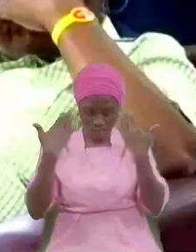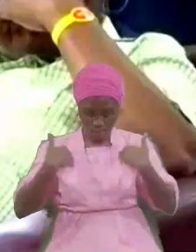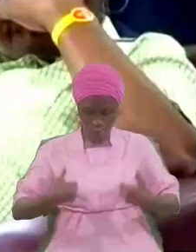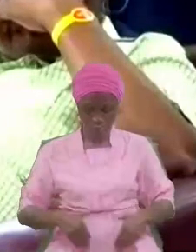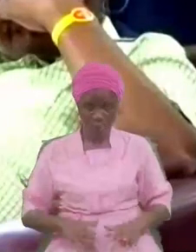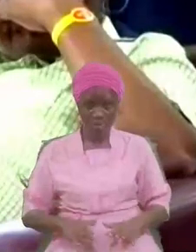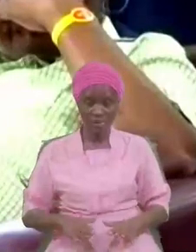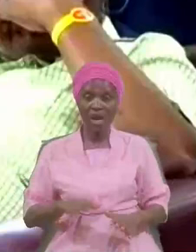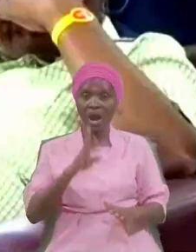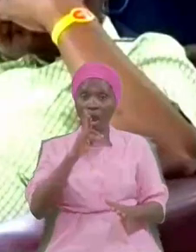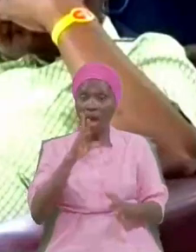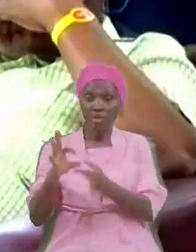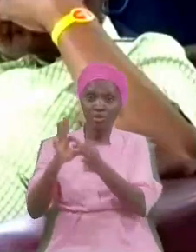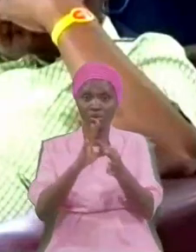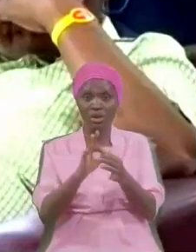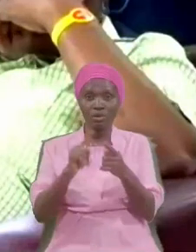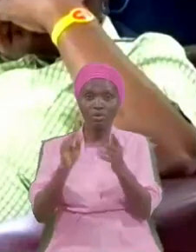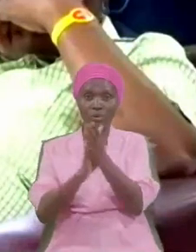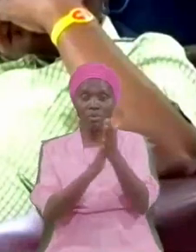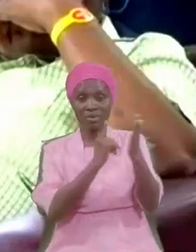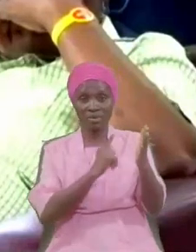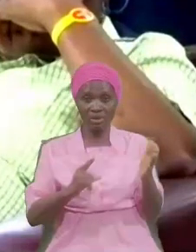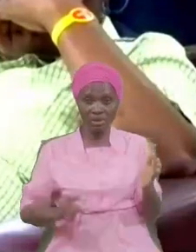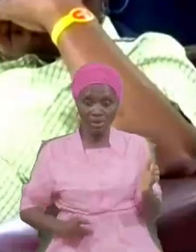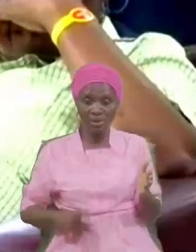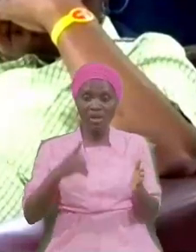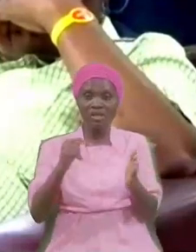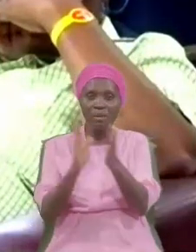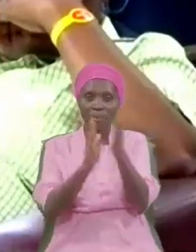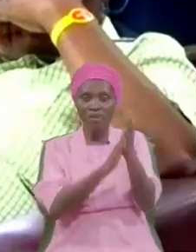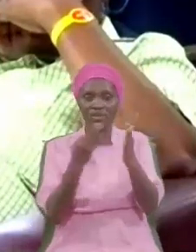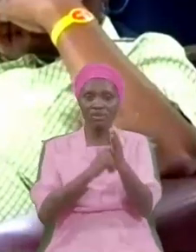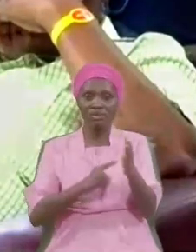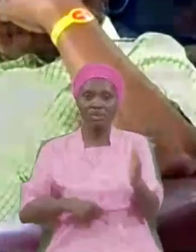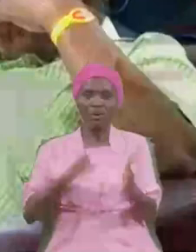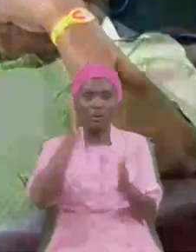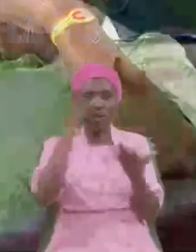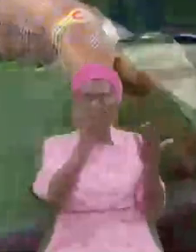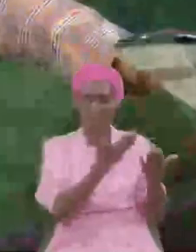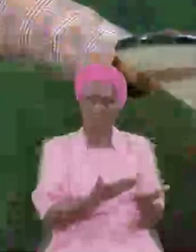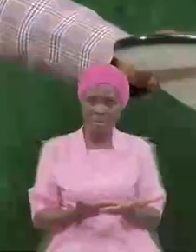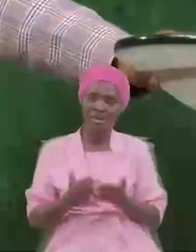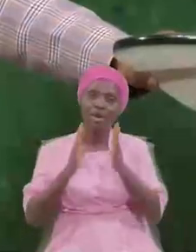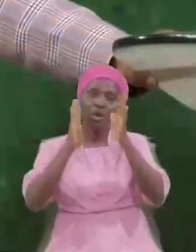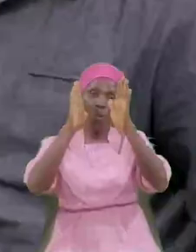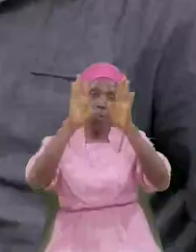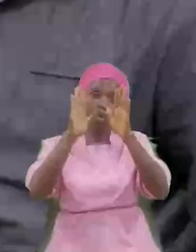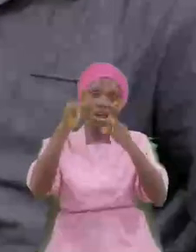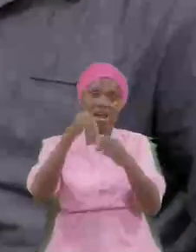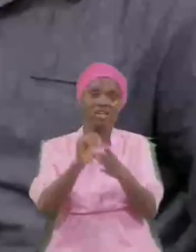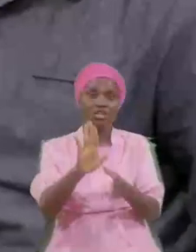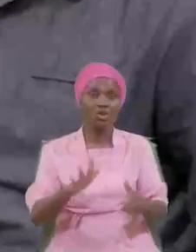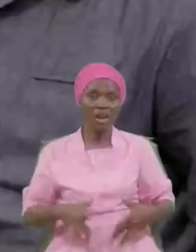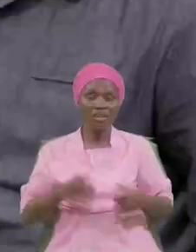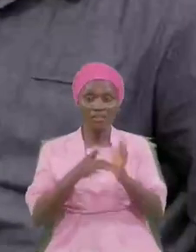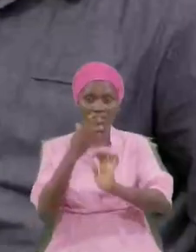lorsque tout votre organisme s'unit à louer Dieu, la louange de Dieu va apporter des prodiges dans votre